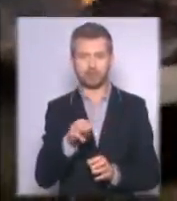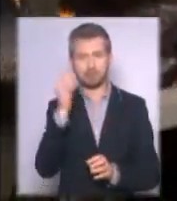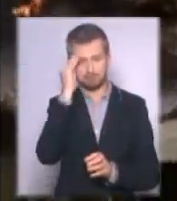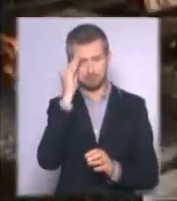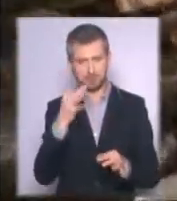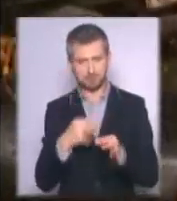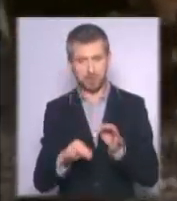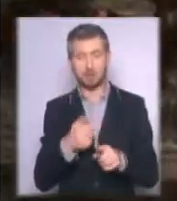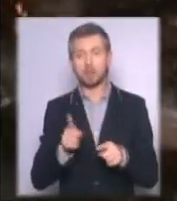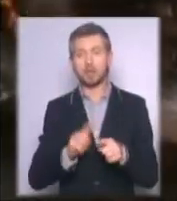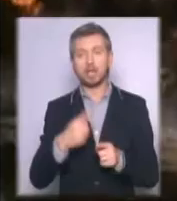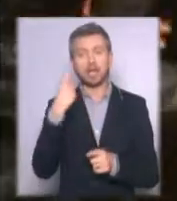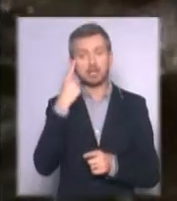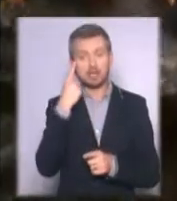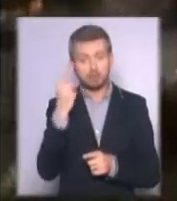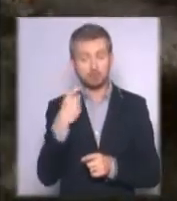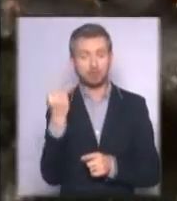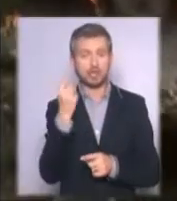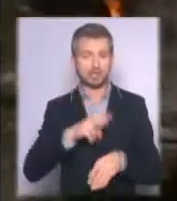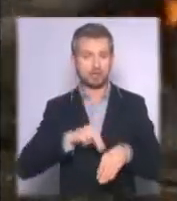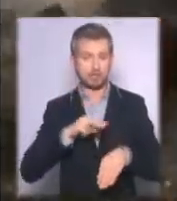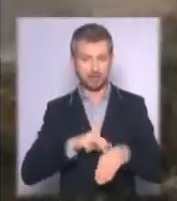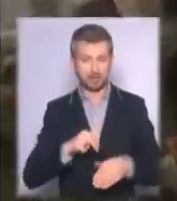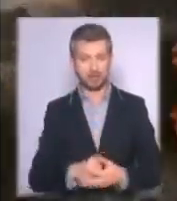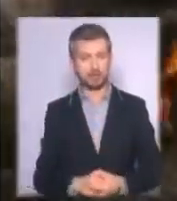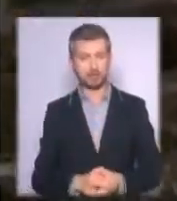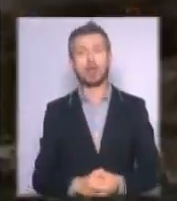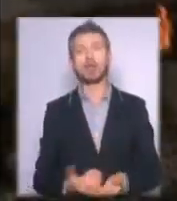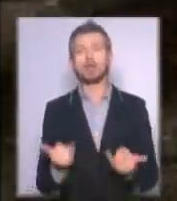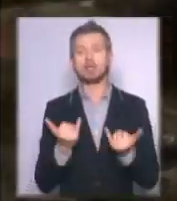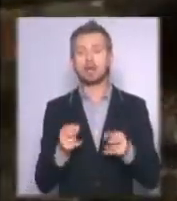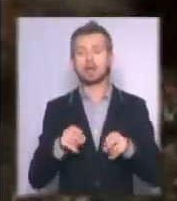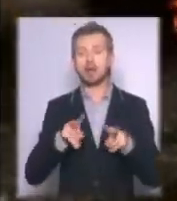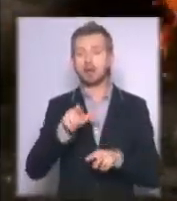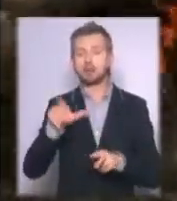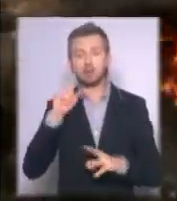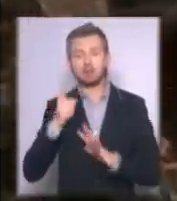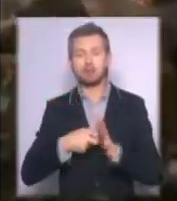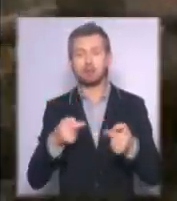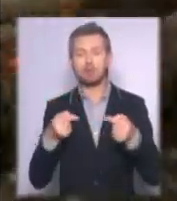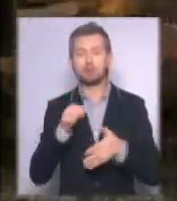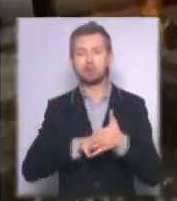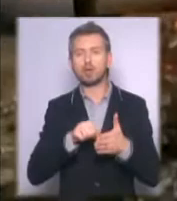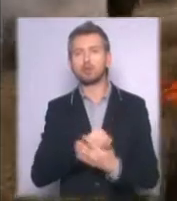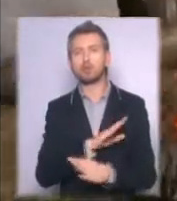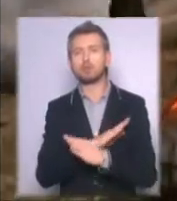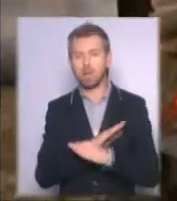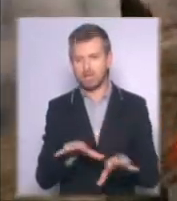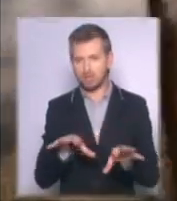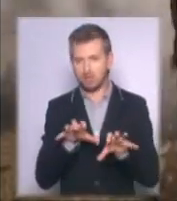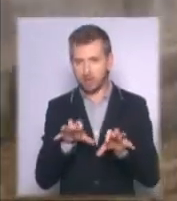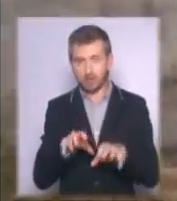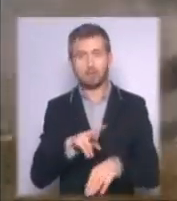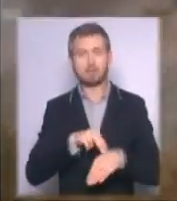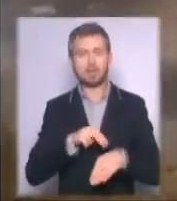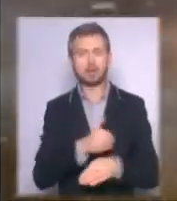відділу зв'язків з громадськістю обласної міліції Микола Жукович. Зараз експерти встановлюють точну причину смерті тварин. Міліція має намір